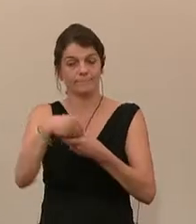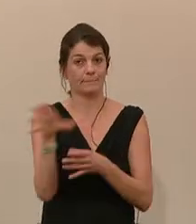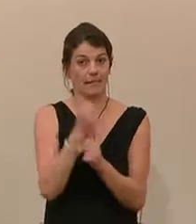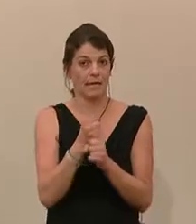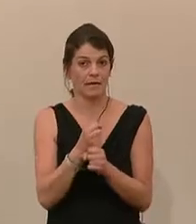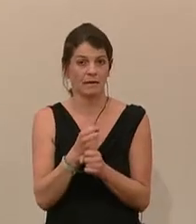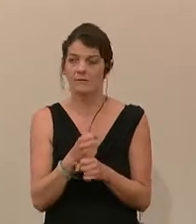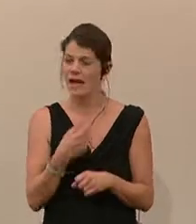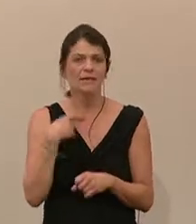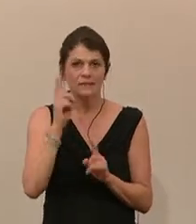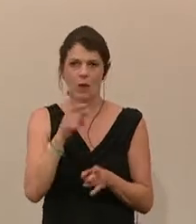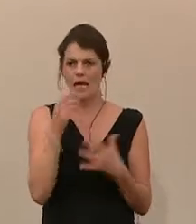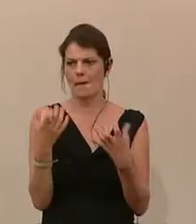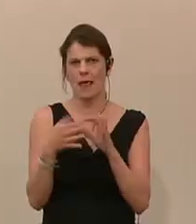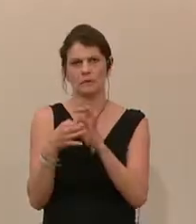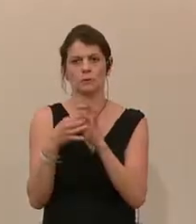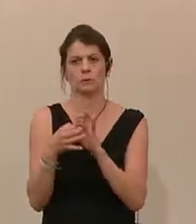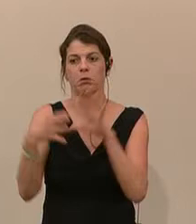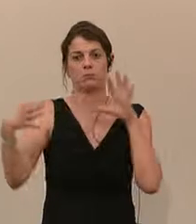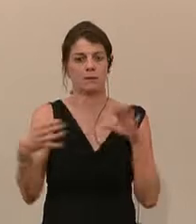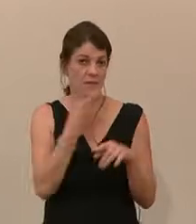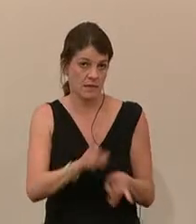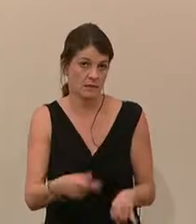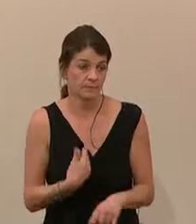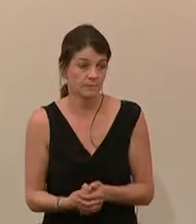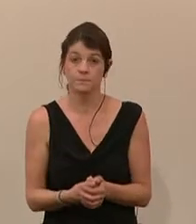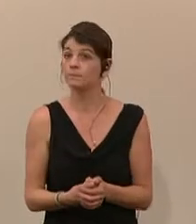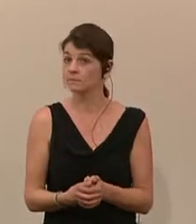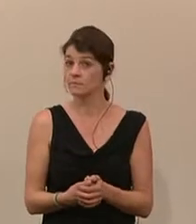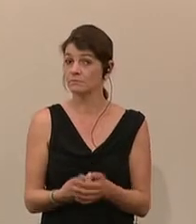keinen Fall den Praxisbezug zu verlieren.